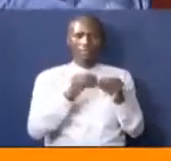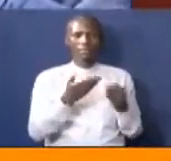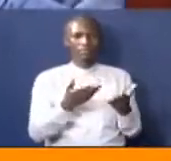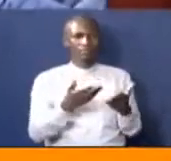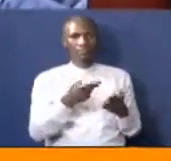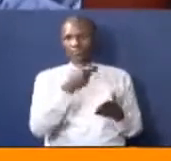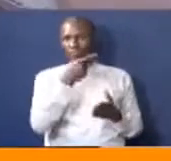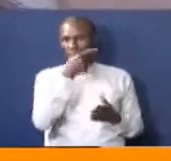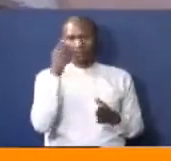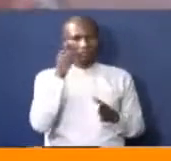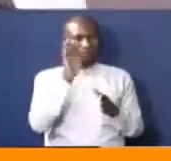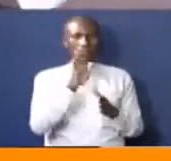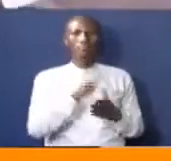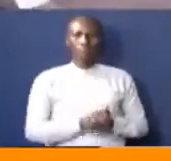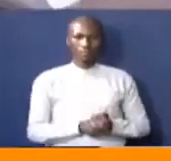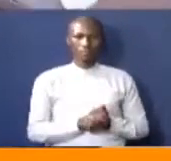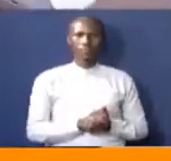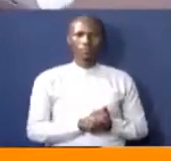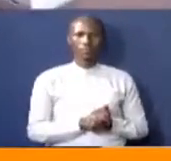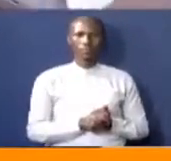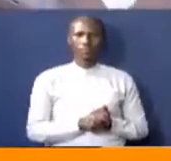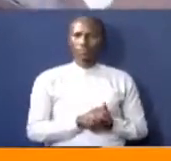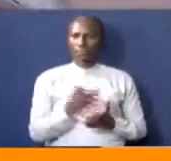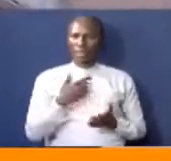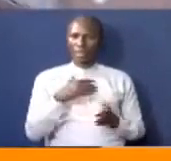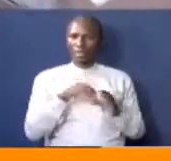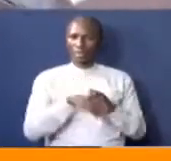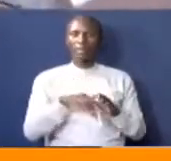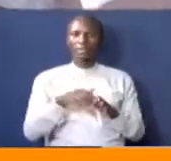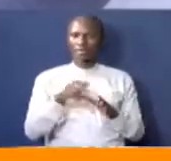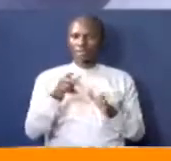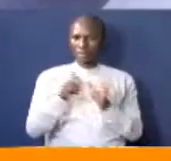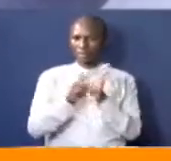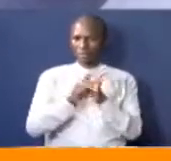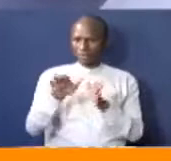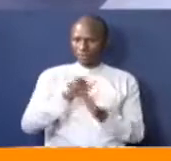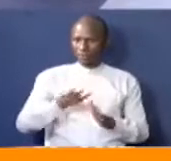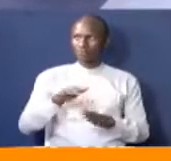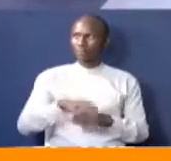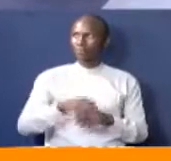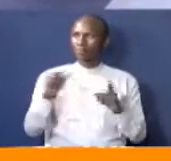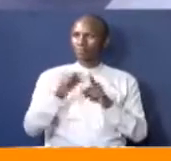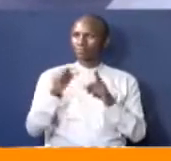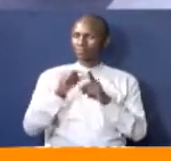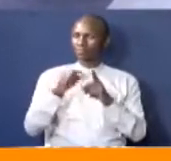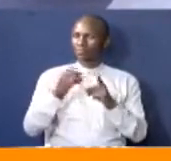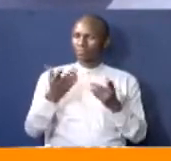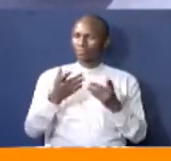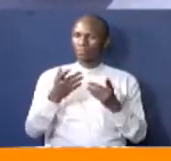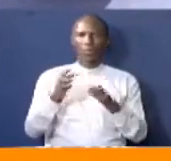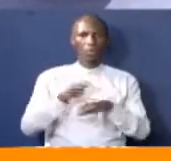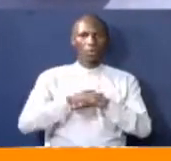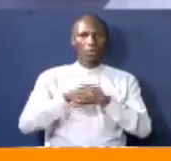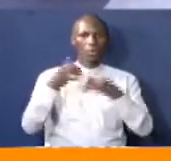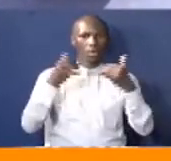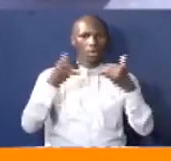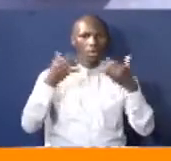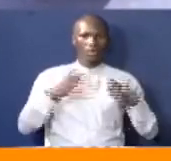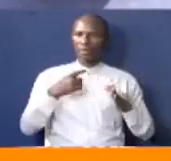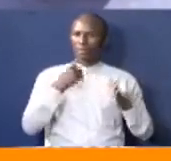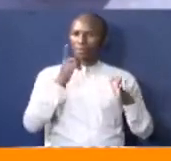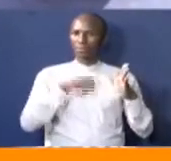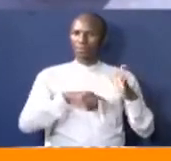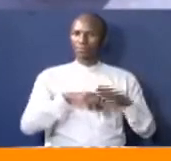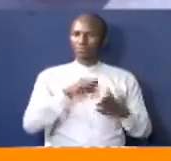chama cha waipa nukuta sivi nkalonzo wa musoka olona emosine wake tui beto isi na umiliwe katika mitandao siya kuwazia